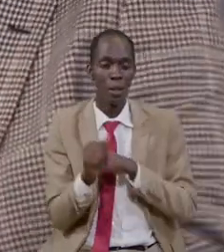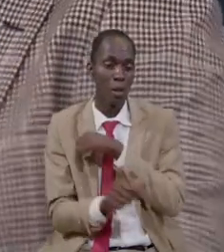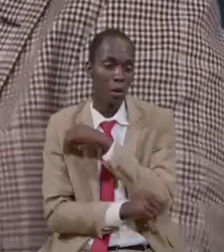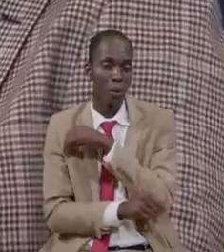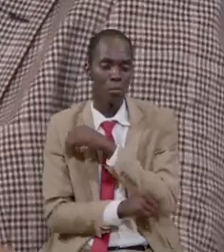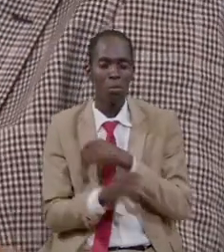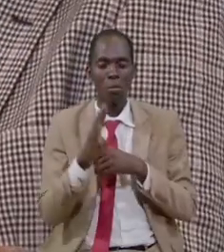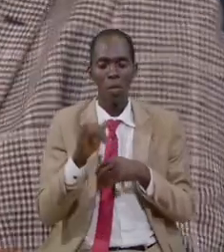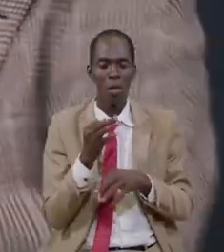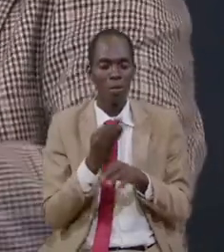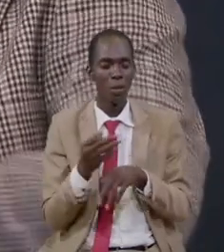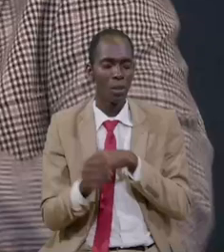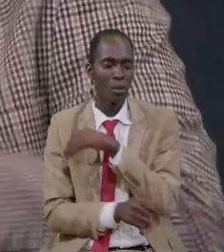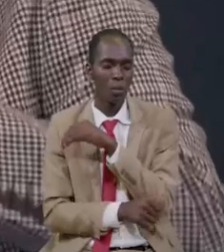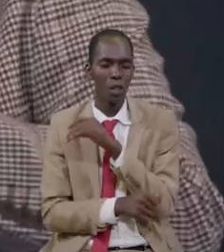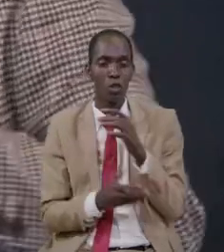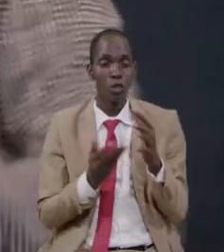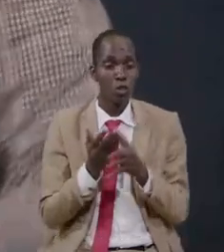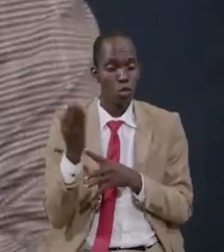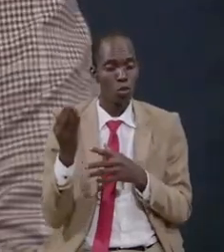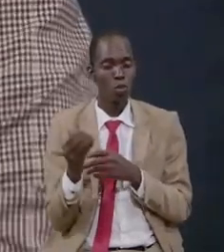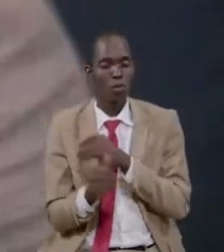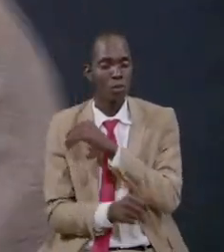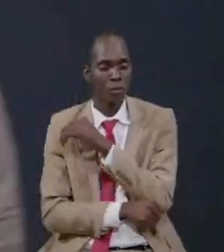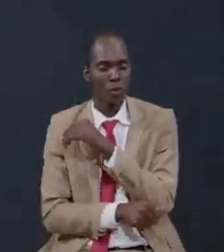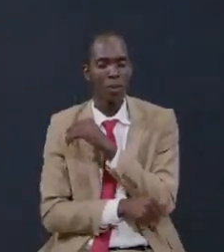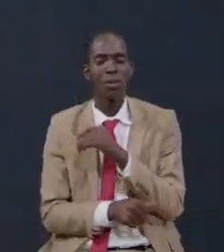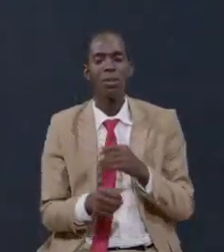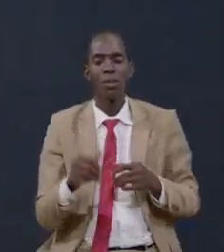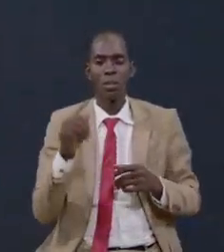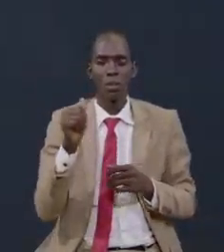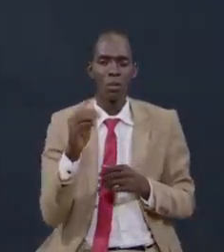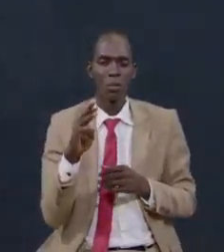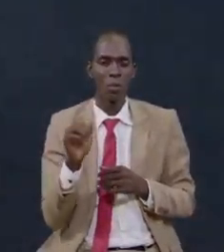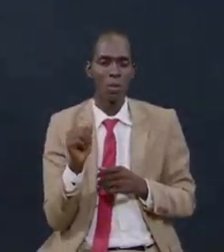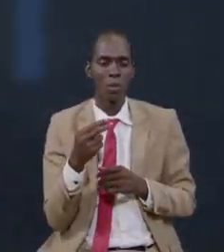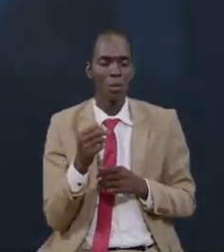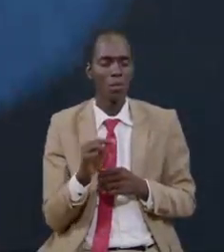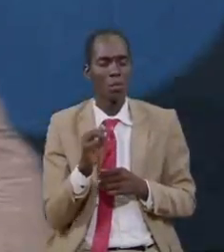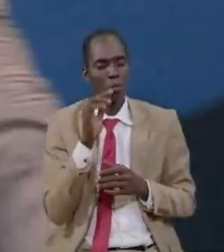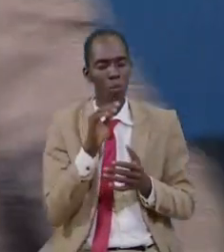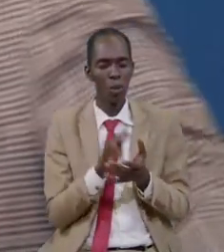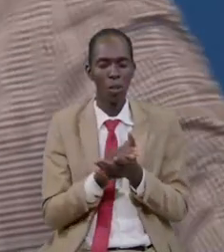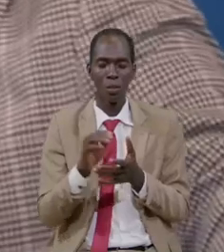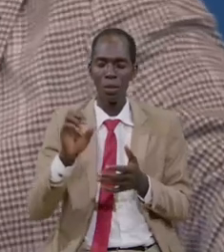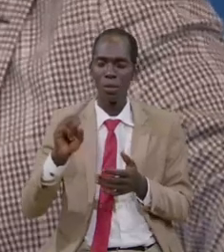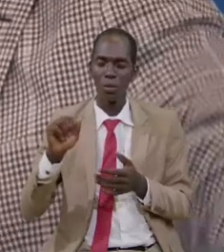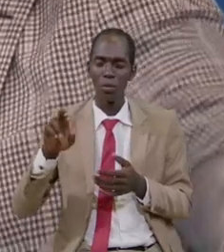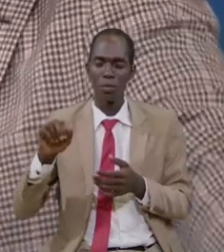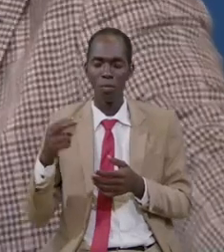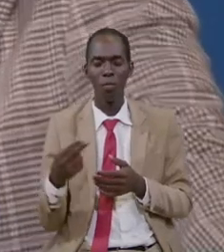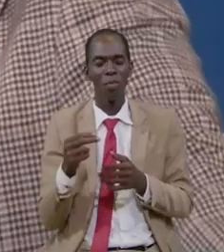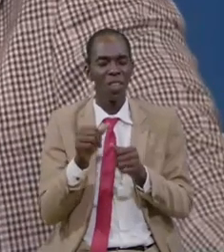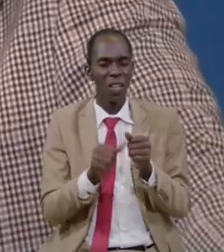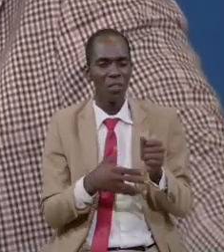Abraham. À travers la foi Sarah. Par la foi. Tout ce qu'il a fait, il a tenu par la